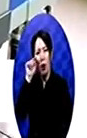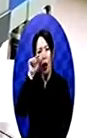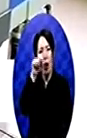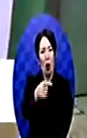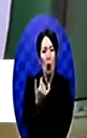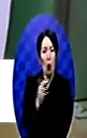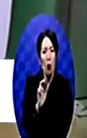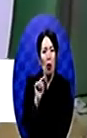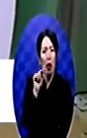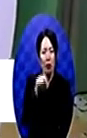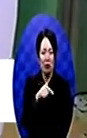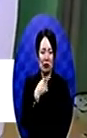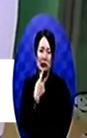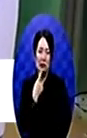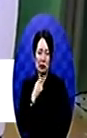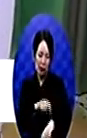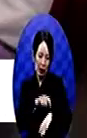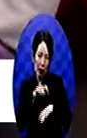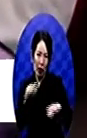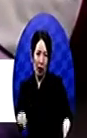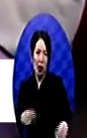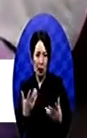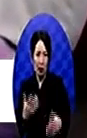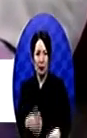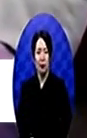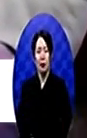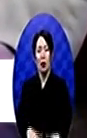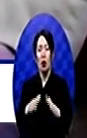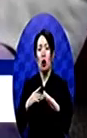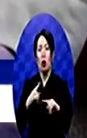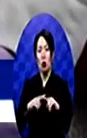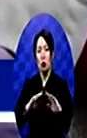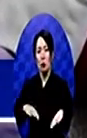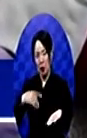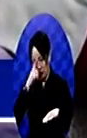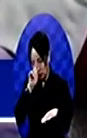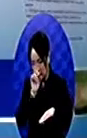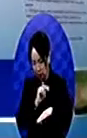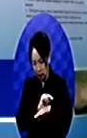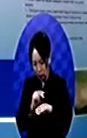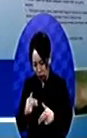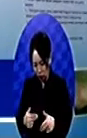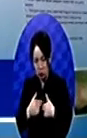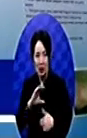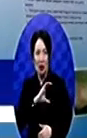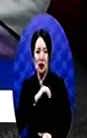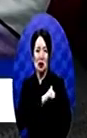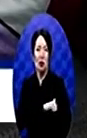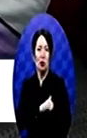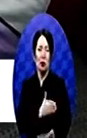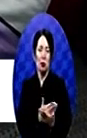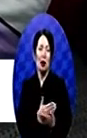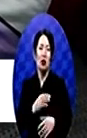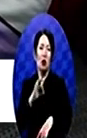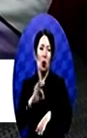учраас ийхүү цаг хугацаа алддаг байна. Орон нутгатаа эмчилгээ хийлгэсэндээ сэтгэл маш их өндөр байгаа. Өвчнөөсөө салгаж өгсөн